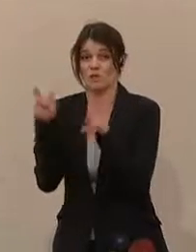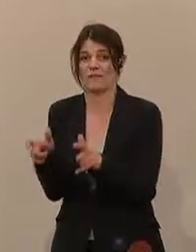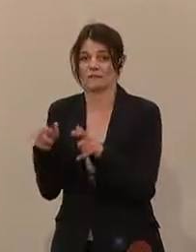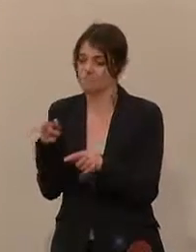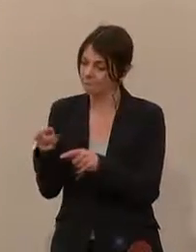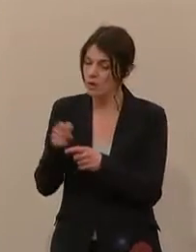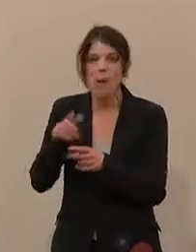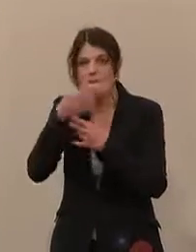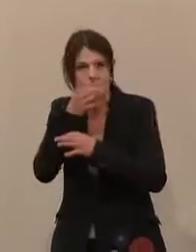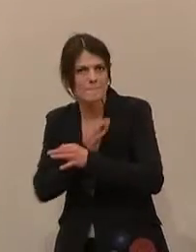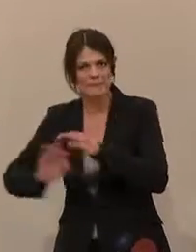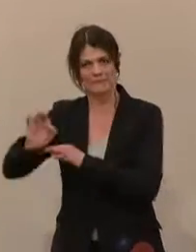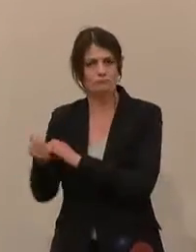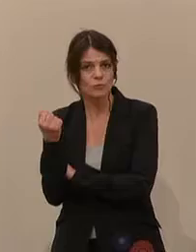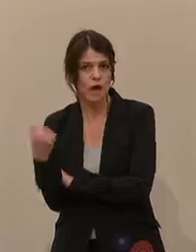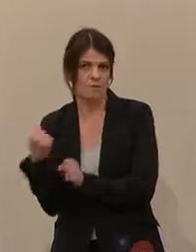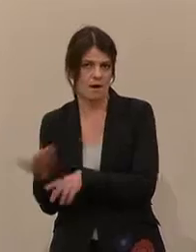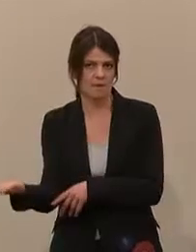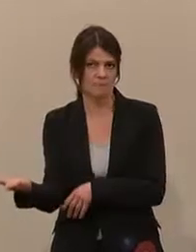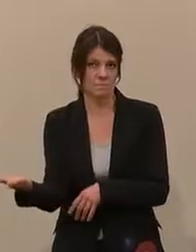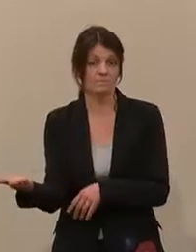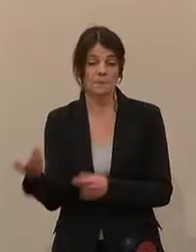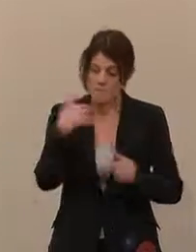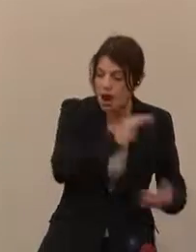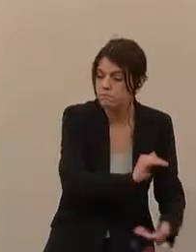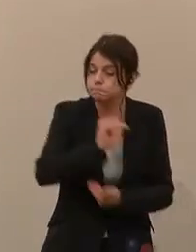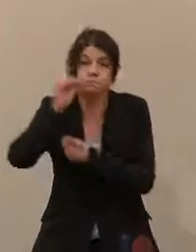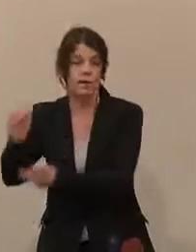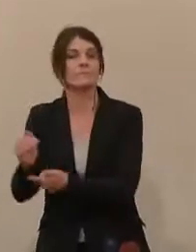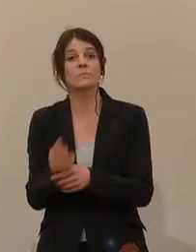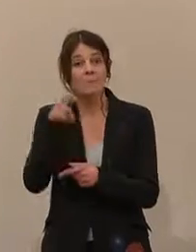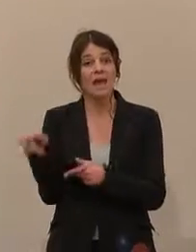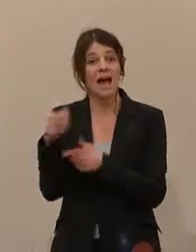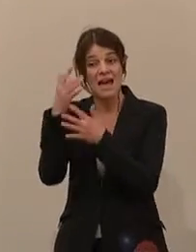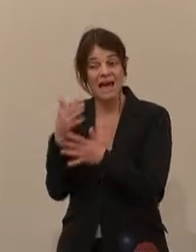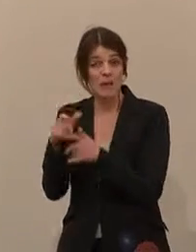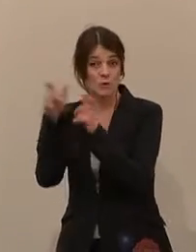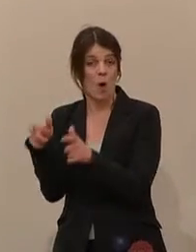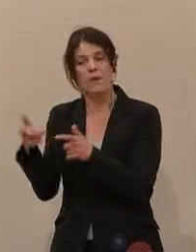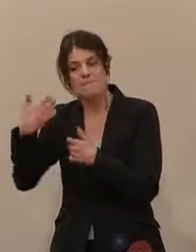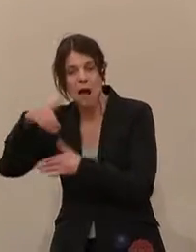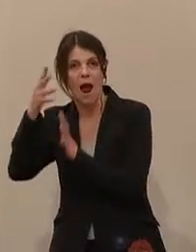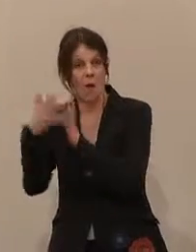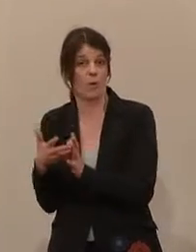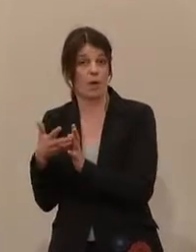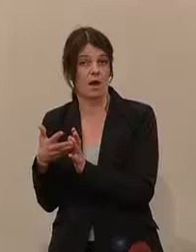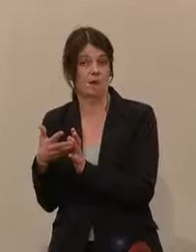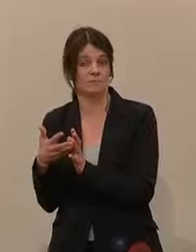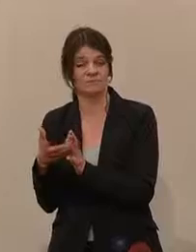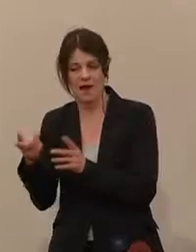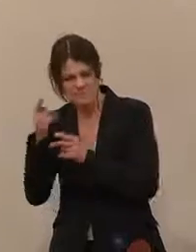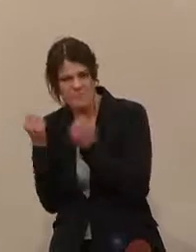noch besser auszustatten, damit der Rechnungshof seine wichtige Kontrollaufgabe